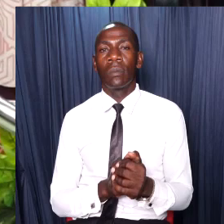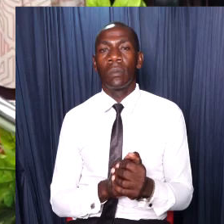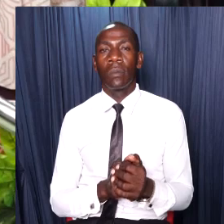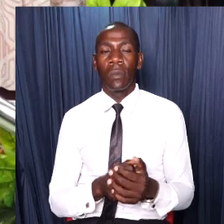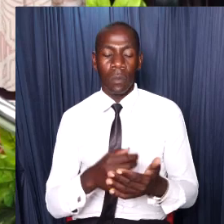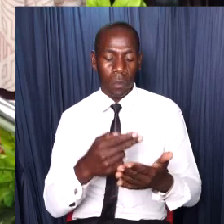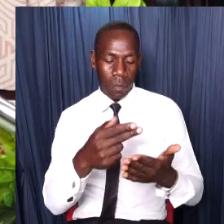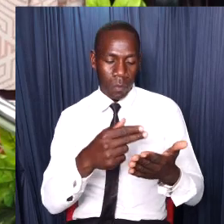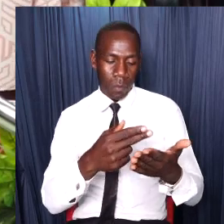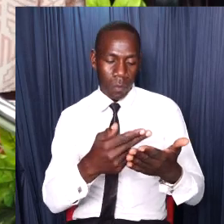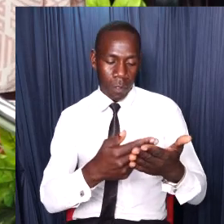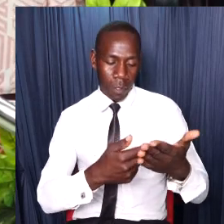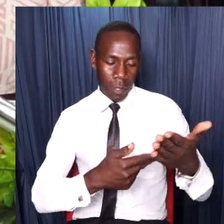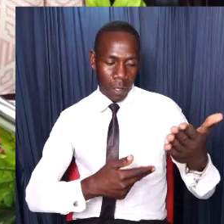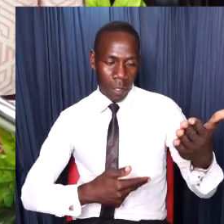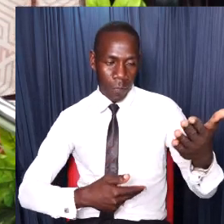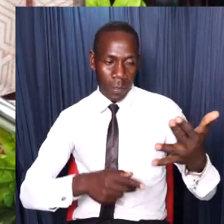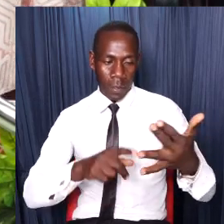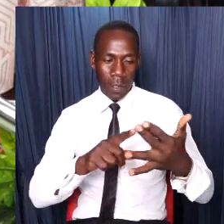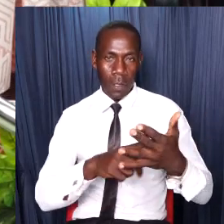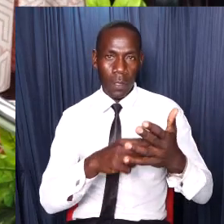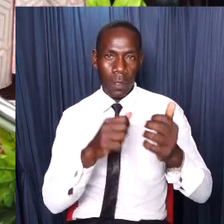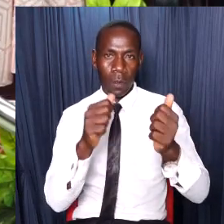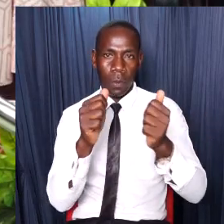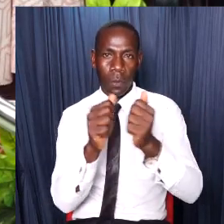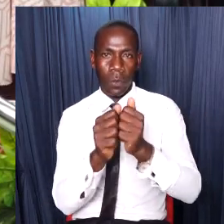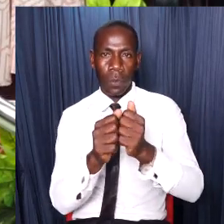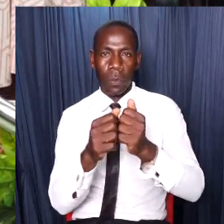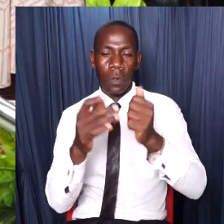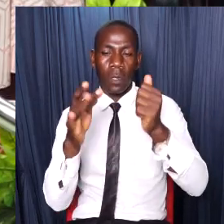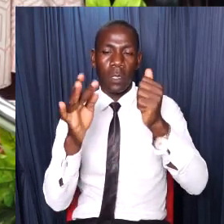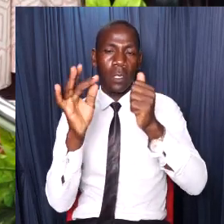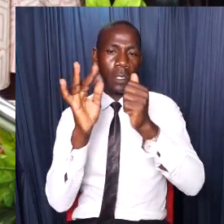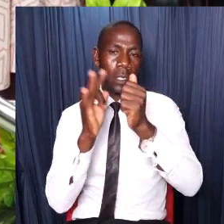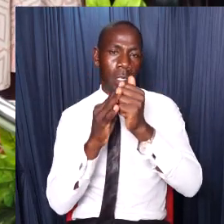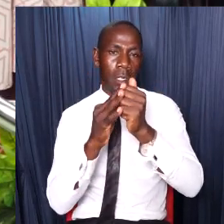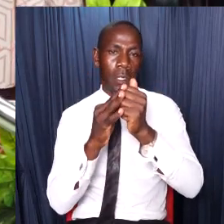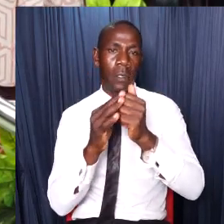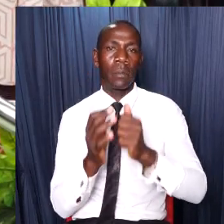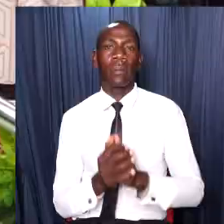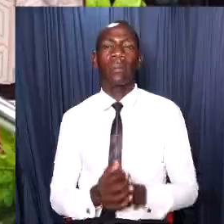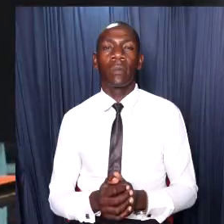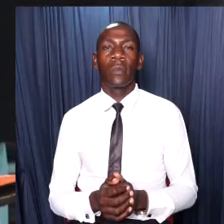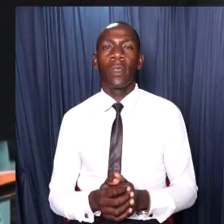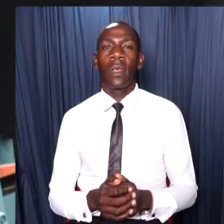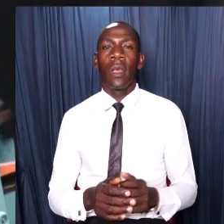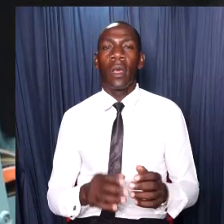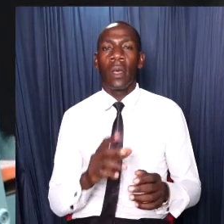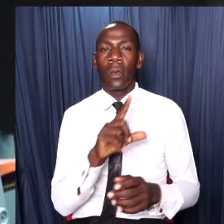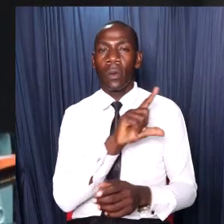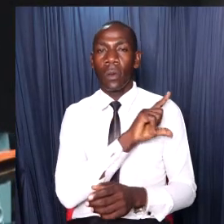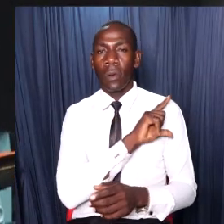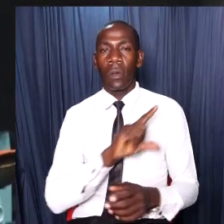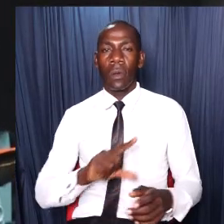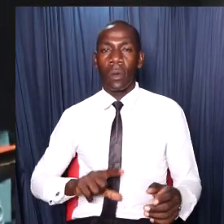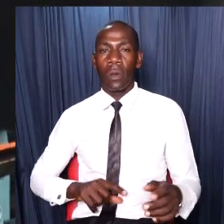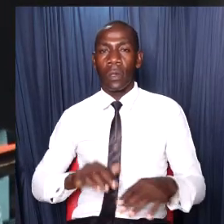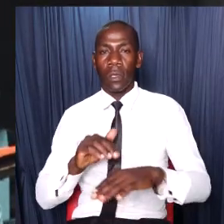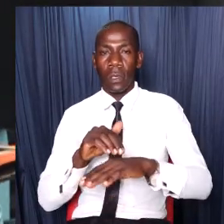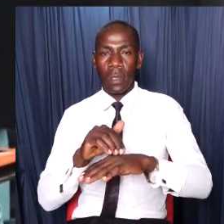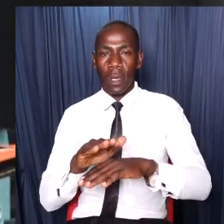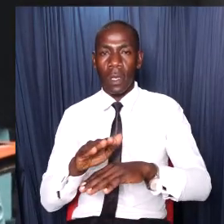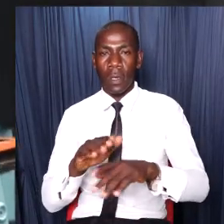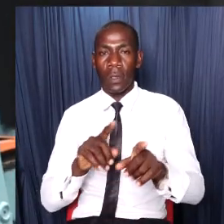Niparefu lakini sisi tuanzie tu hapo kuminanane. You begin from 18. Kisha Bwana